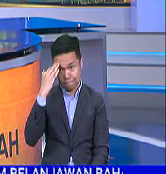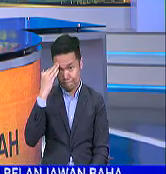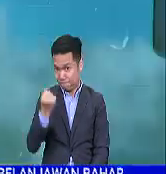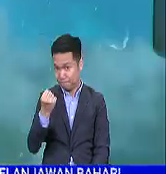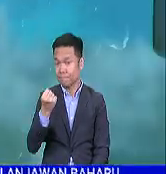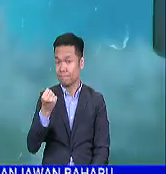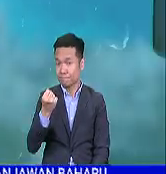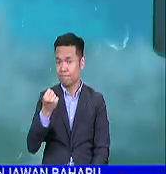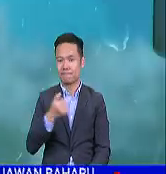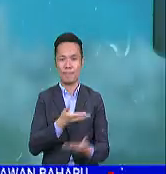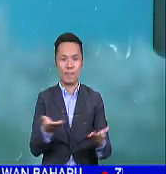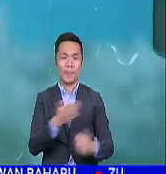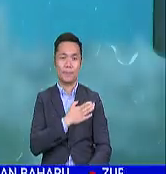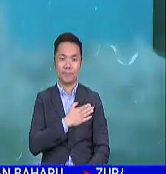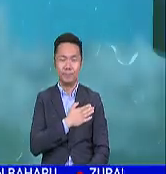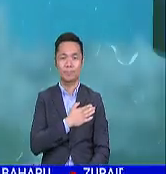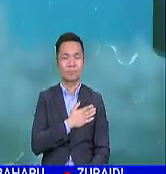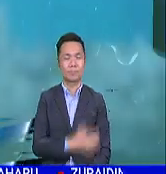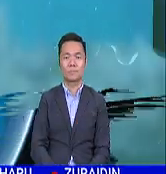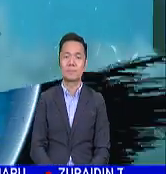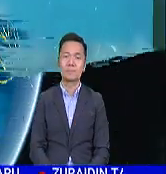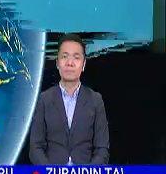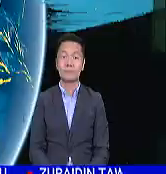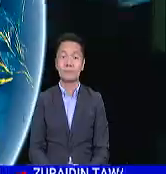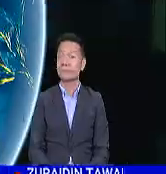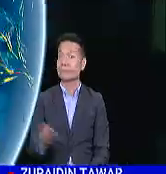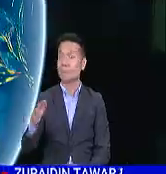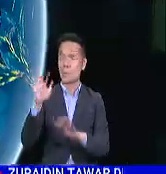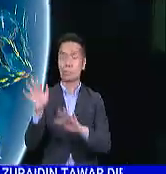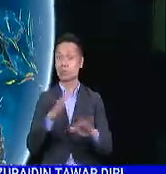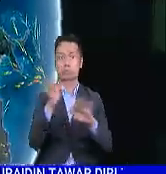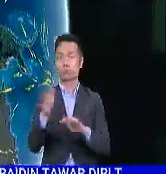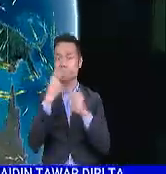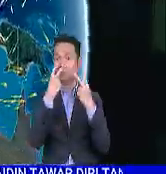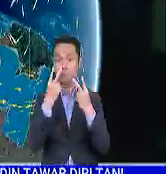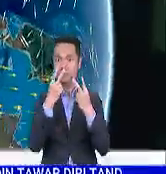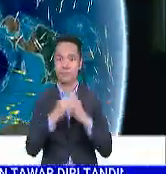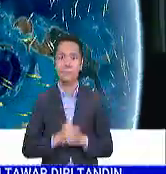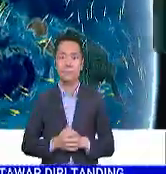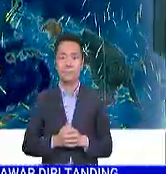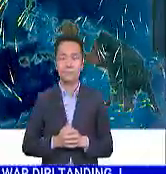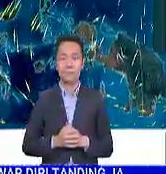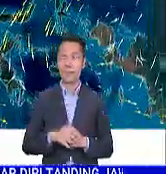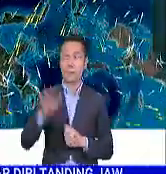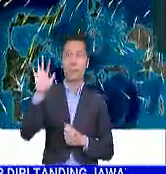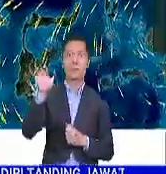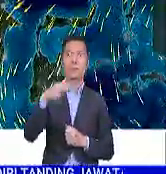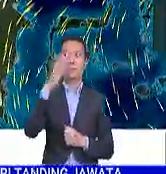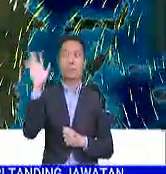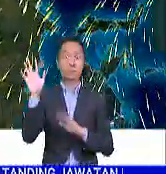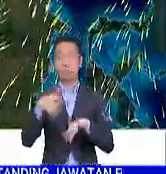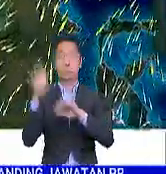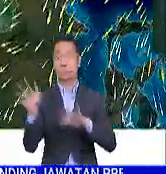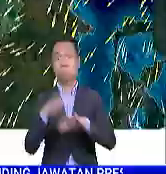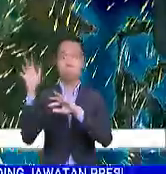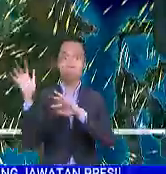Assalamualaikum dan salam sejahtera. Menerusi paparan imej carta angin semasa, dapat diperhatikan keadaan angin masih lagi bertiup